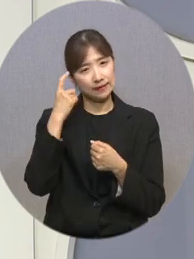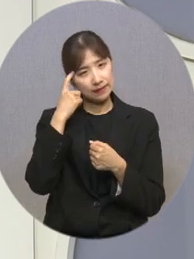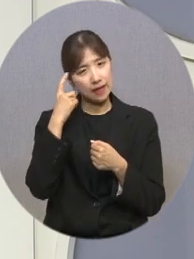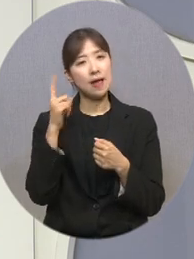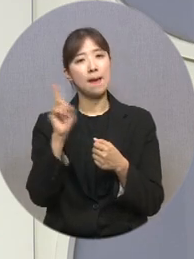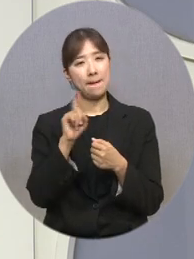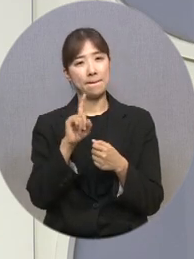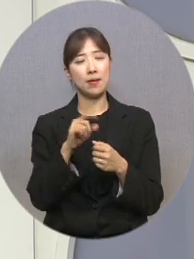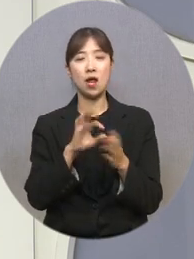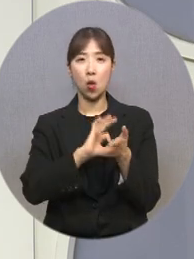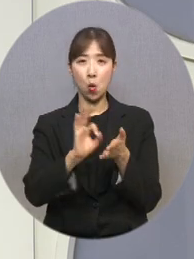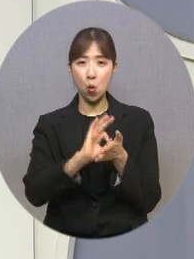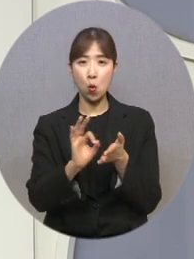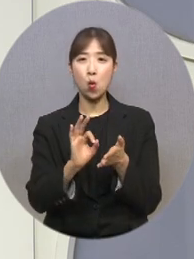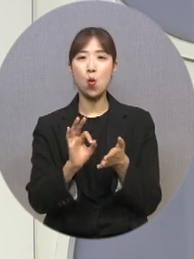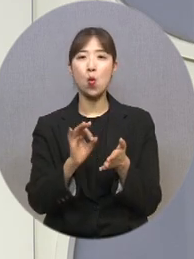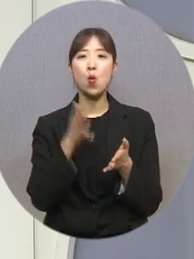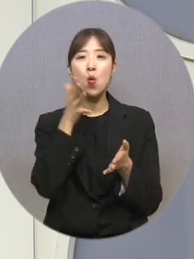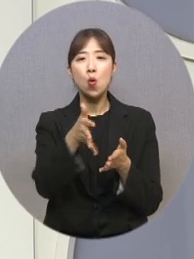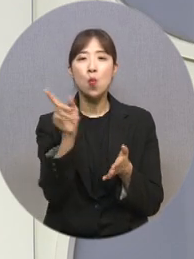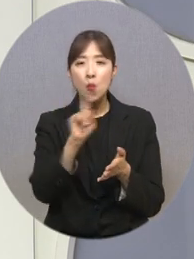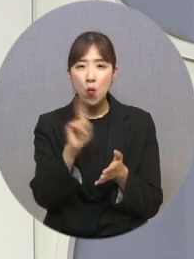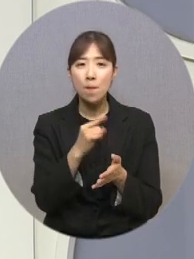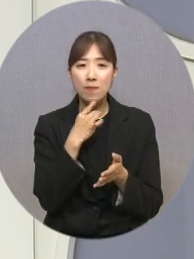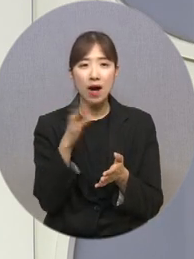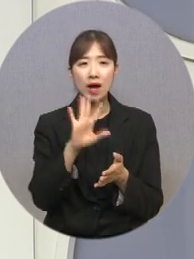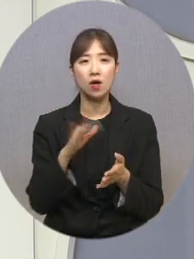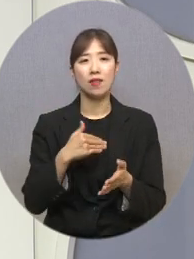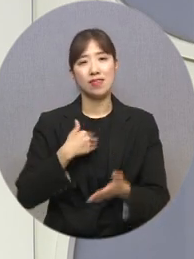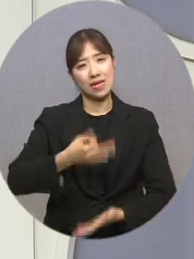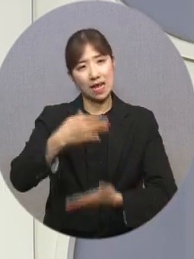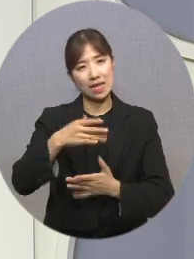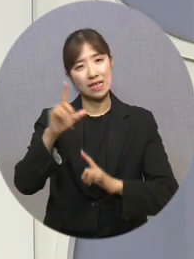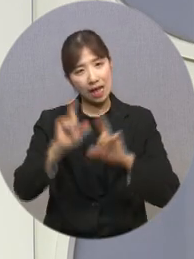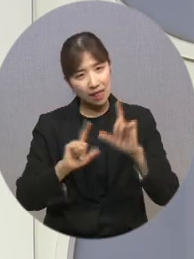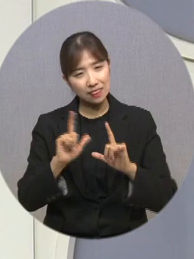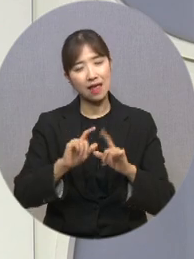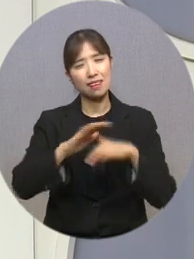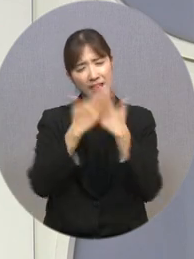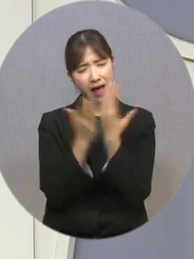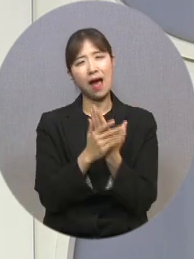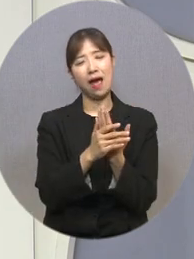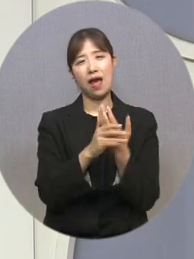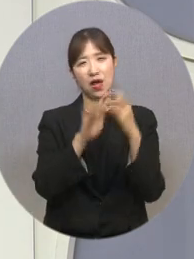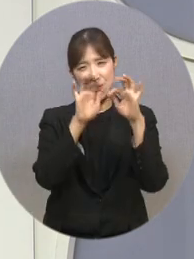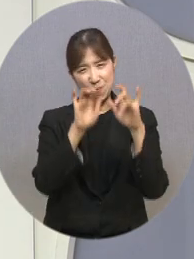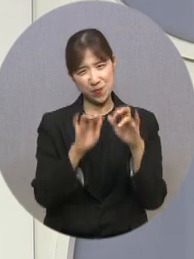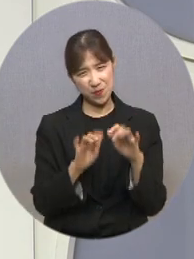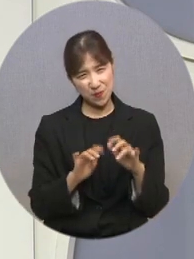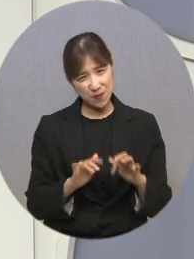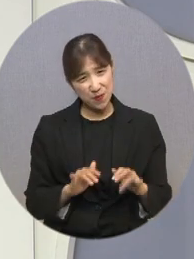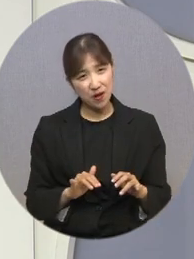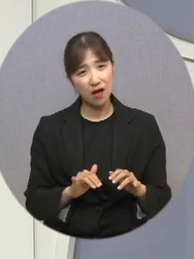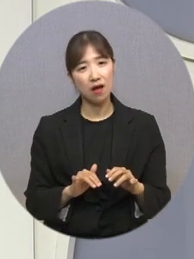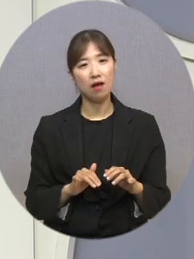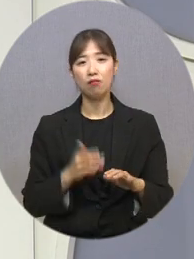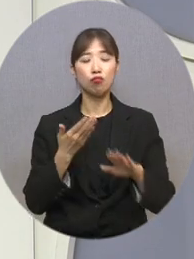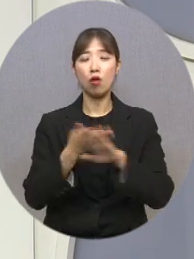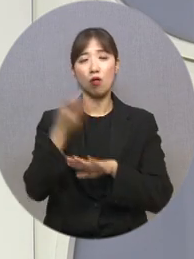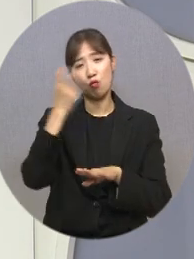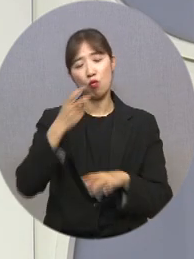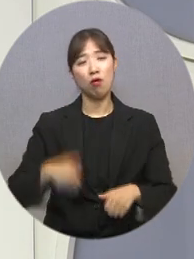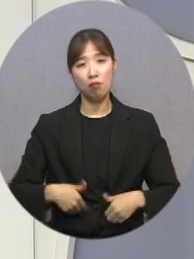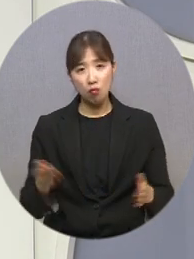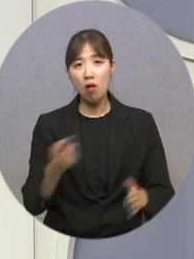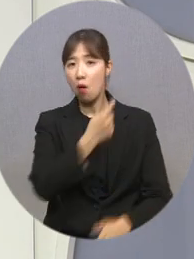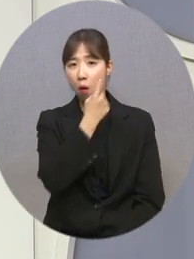게 용도만 기재할 게 아니고 그 당시 자기의 재산 상태라든지 이런 것도 거기다 기재하게 되면은 다른 건 뭐 조사할 것도 없죠. 그냥